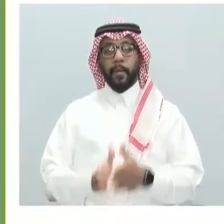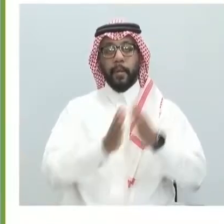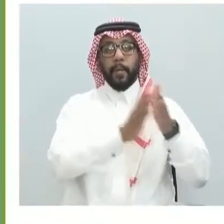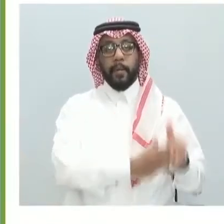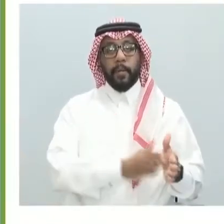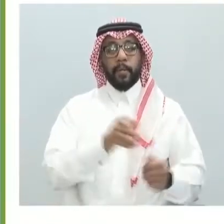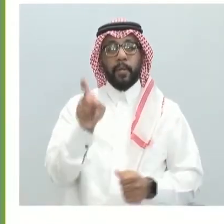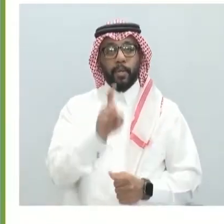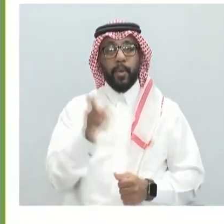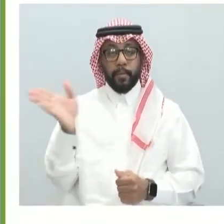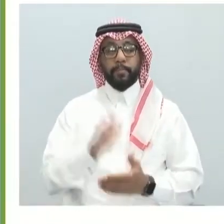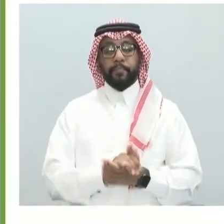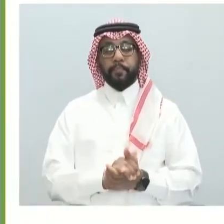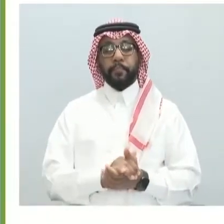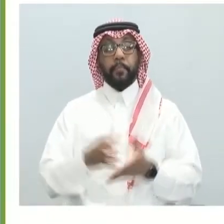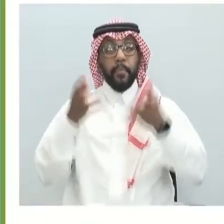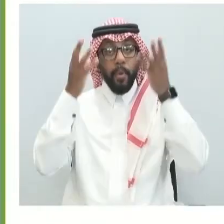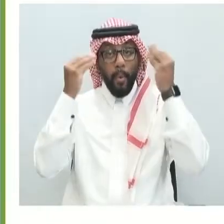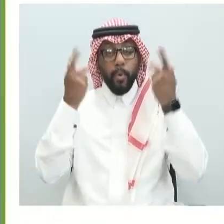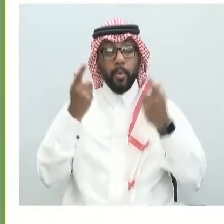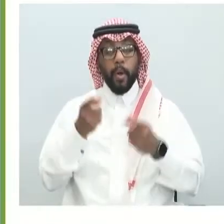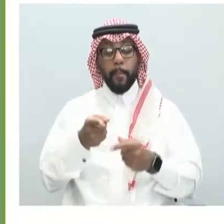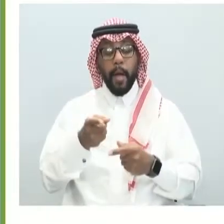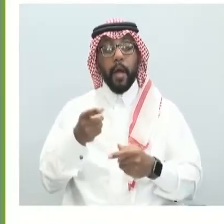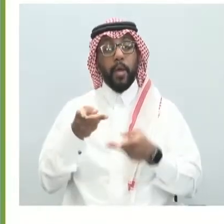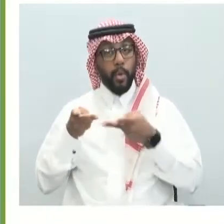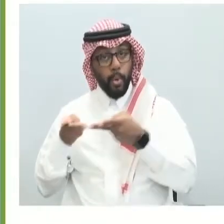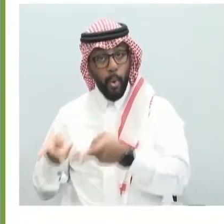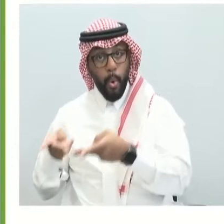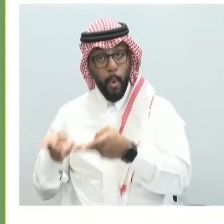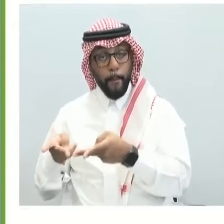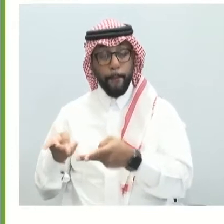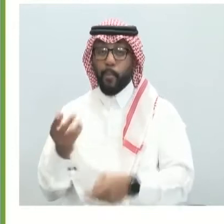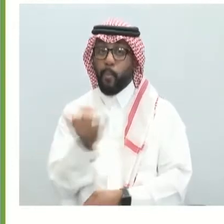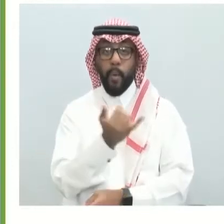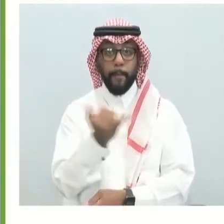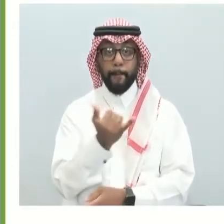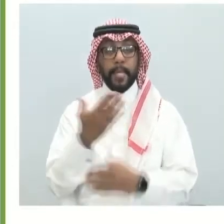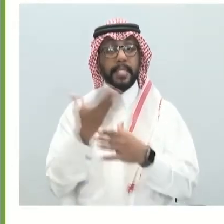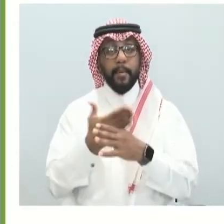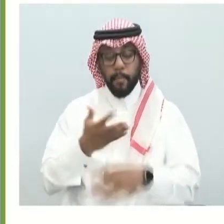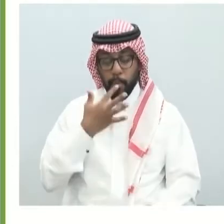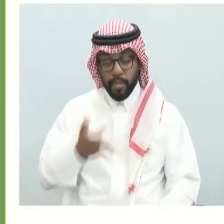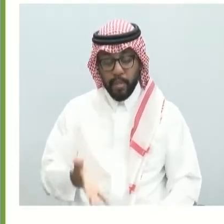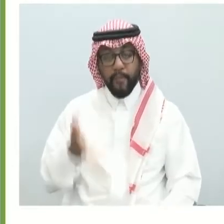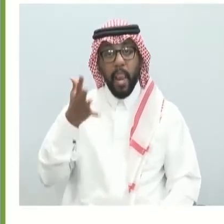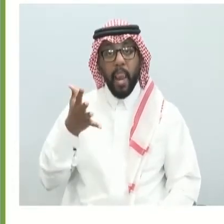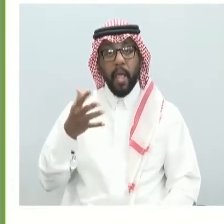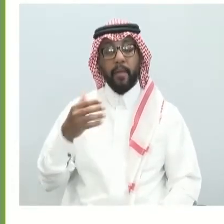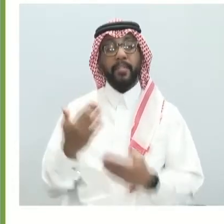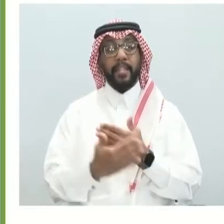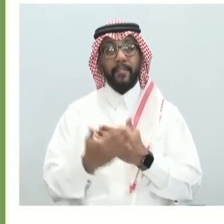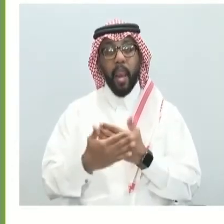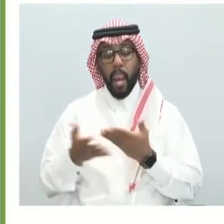كما يسهم النوم في النمو خاصه في مرحله الطفوله المبكره الطفل الذي